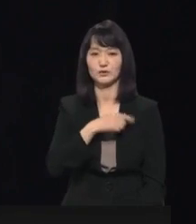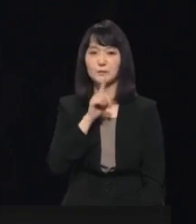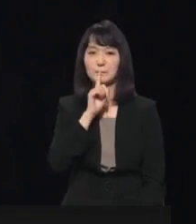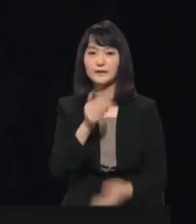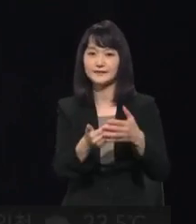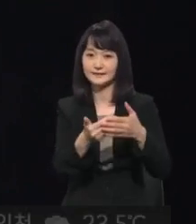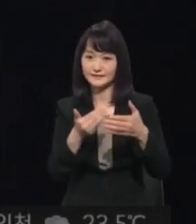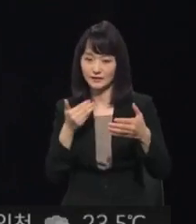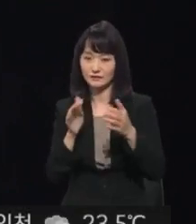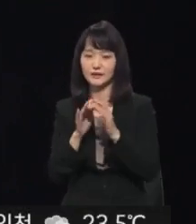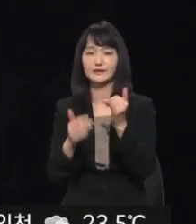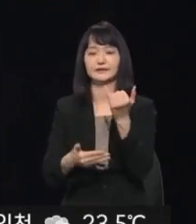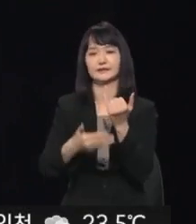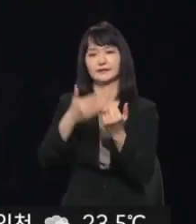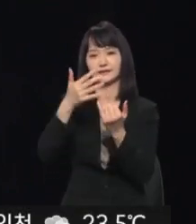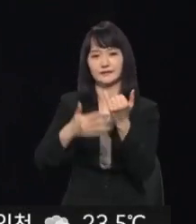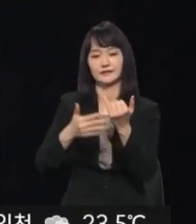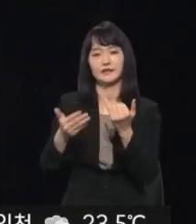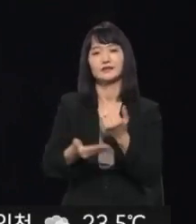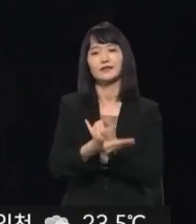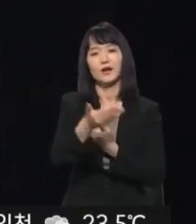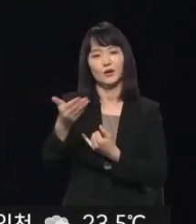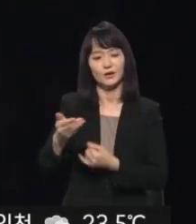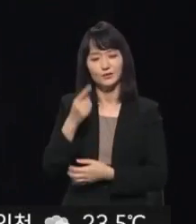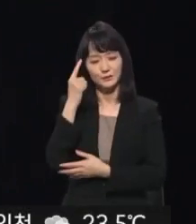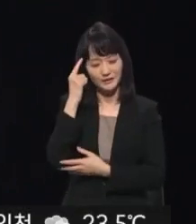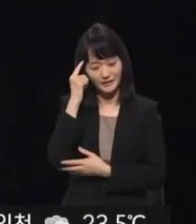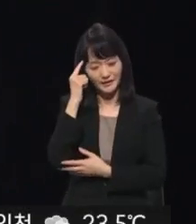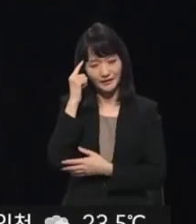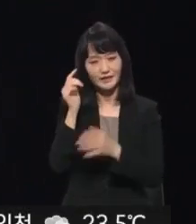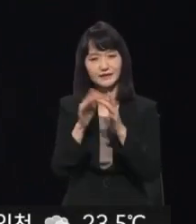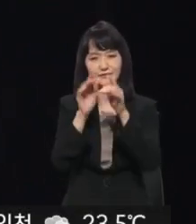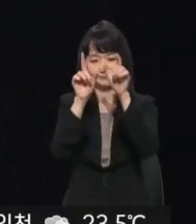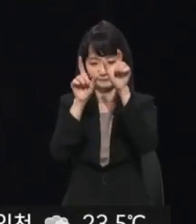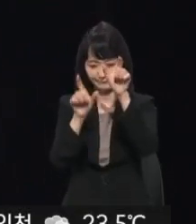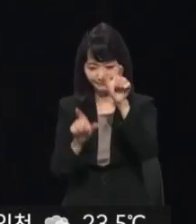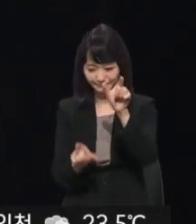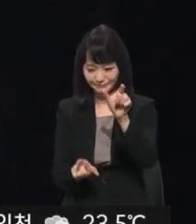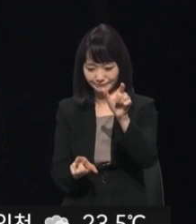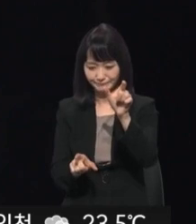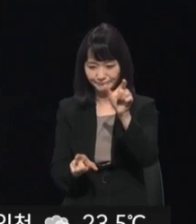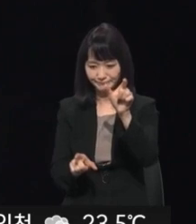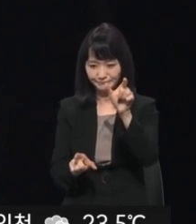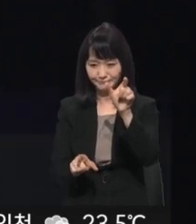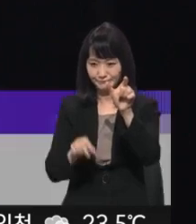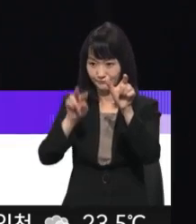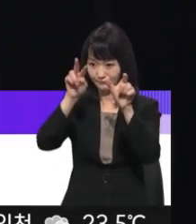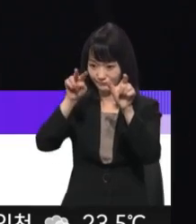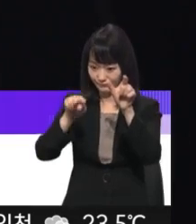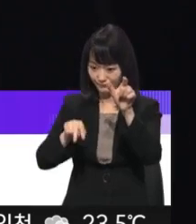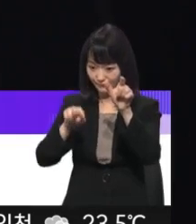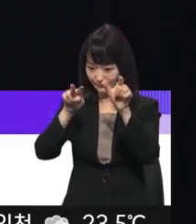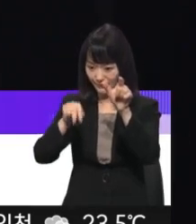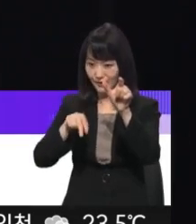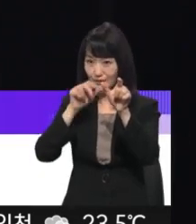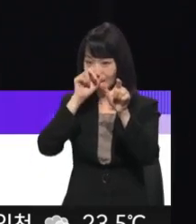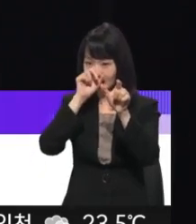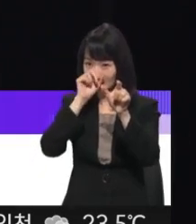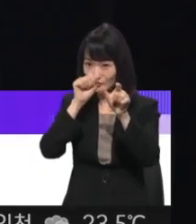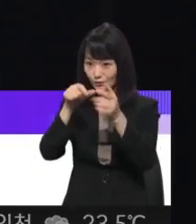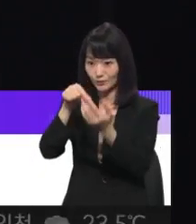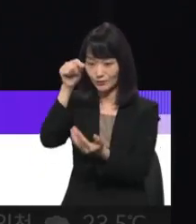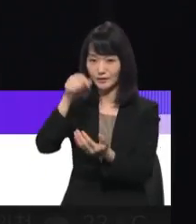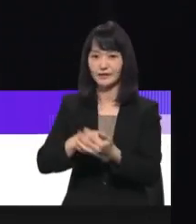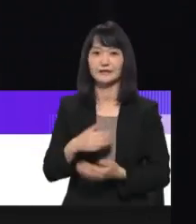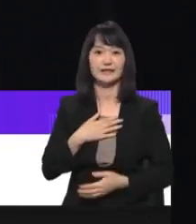말씀드리면 유튜브로 여러분들의 일견 테클 촌철살인 보내시면 저희가 좋은 부분을 좌표는 제가 아니고 맥